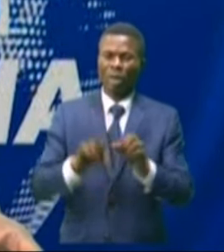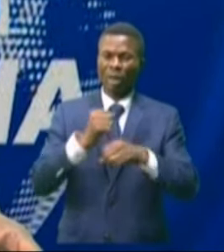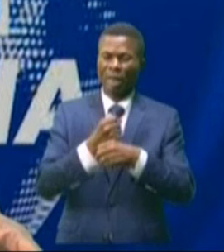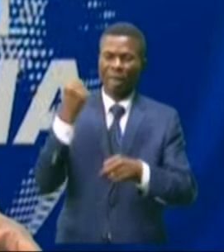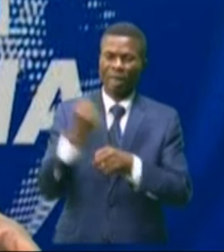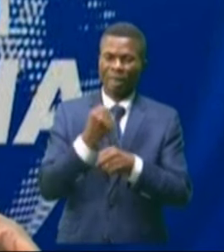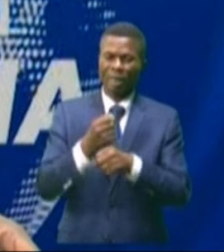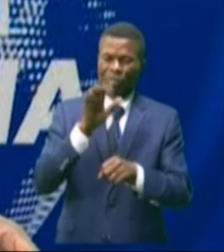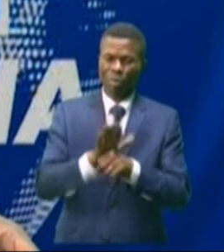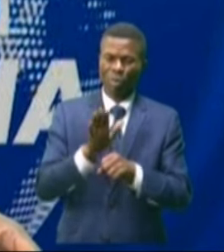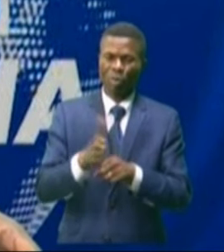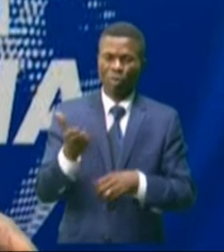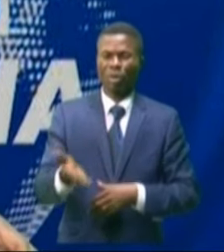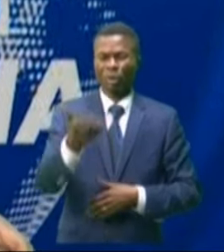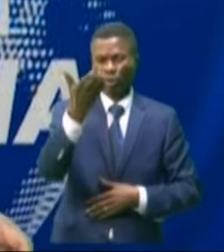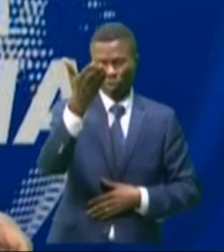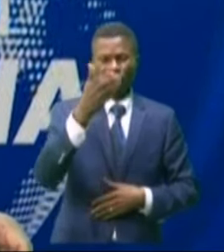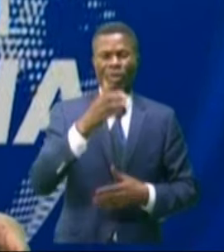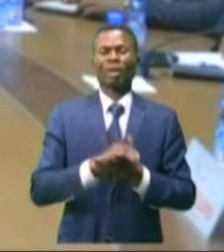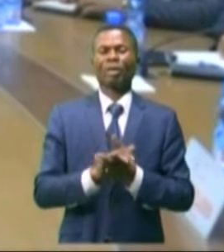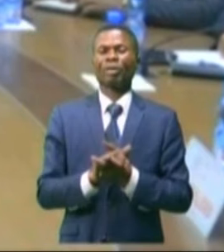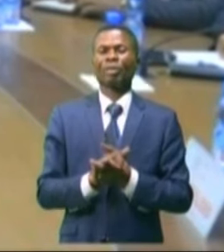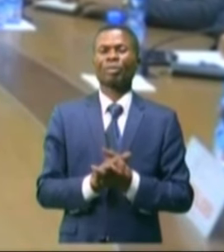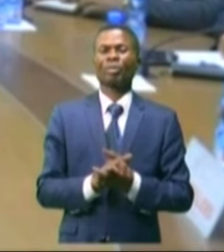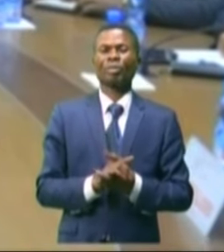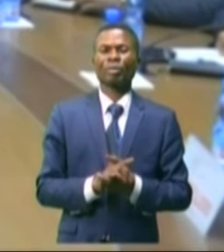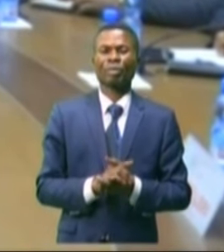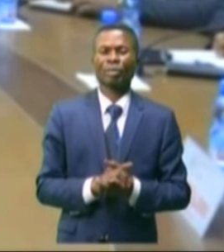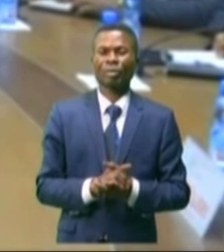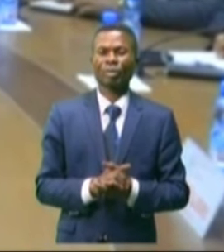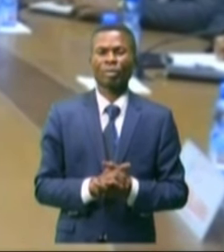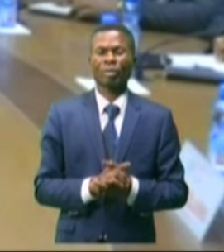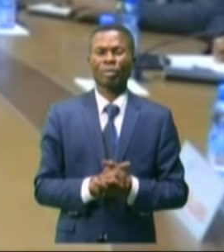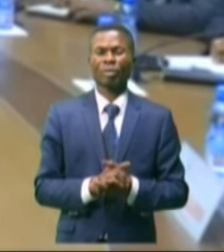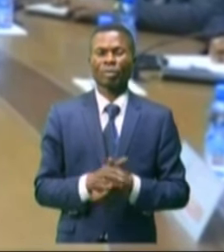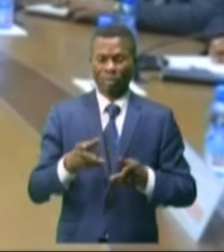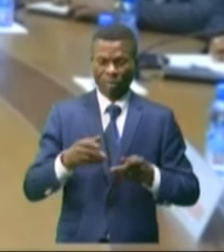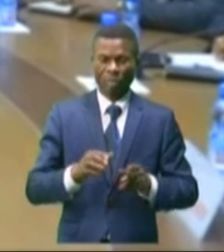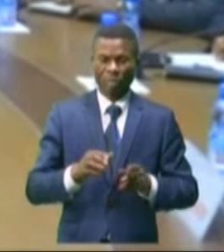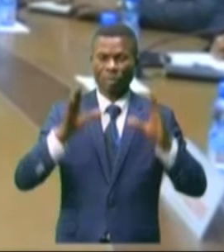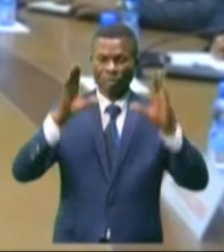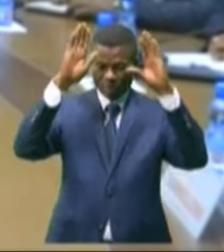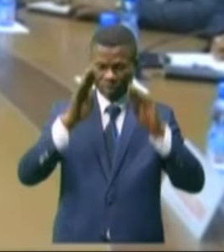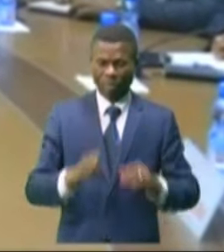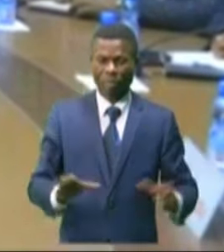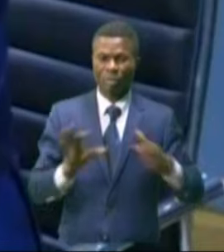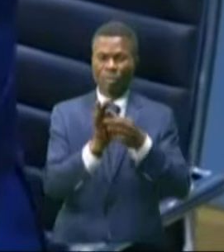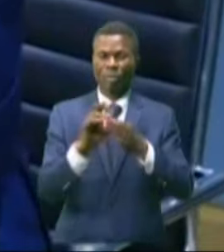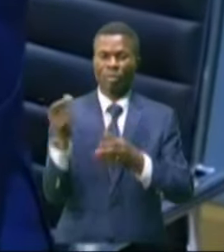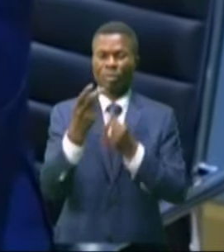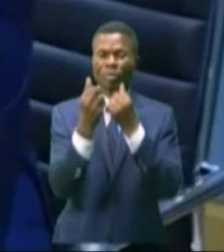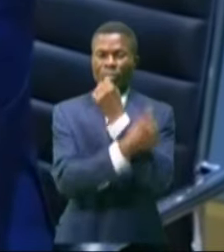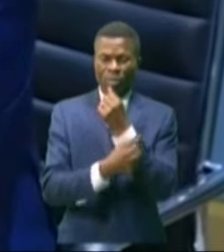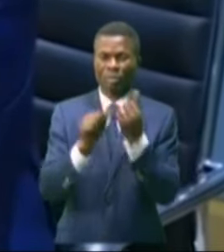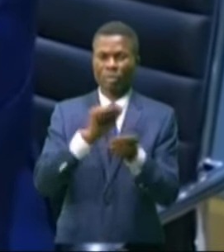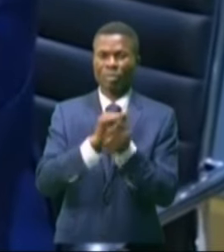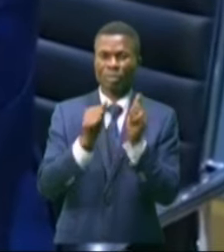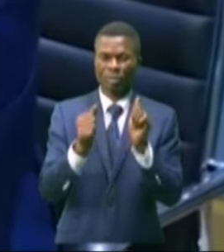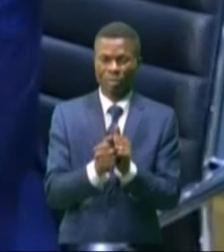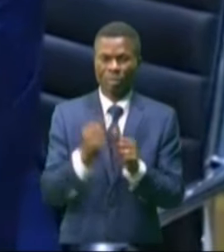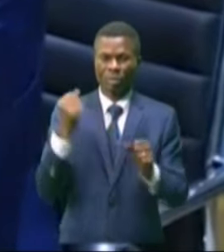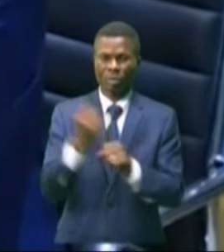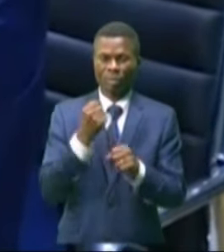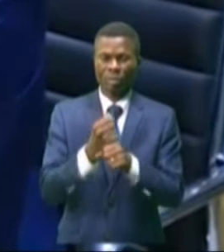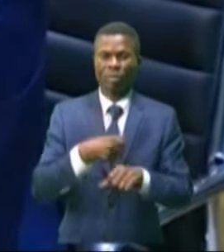d'emplois. William Tounakov nous en dit plus. Le raffermissement de la coopération bilatérale dans les secteurs de l'emploi et